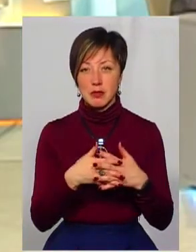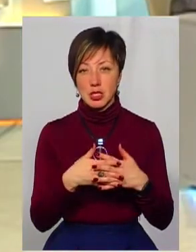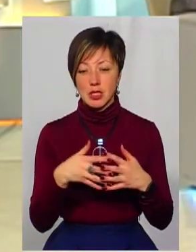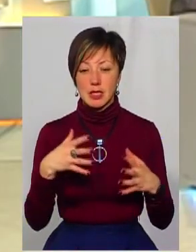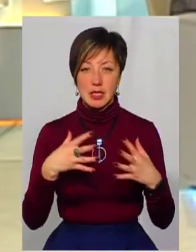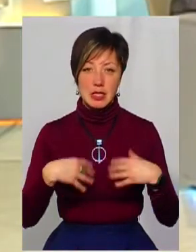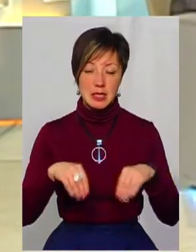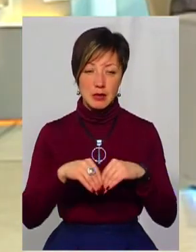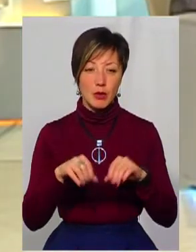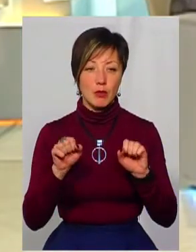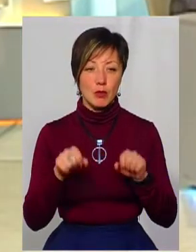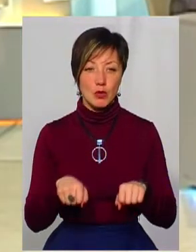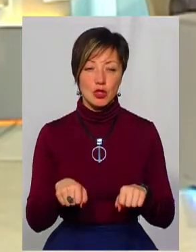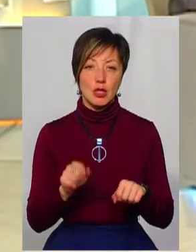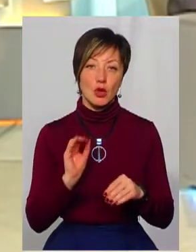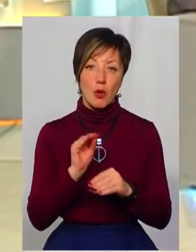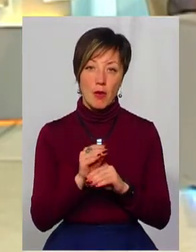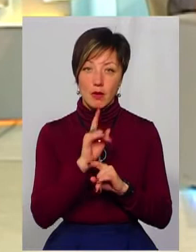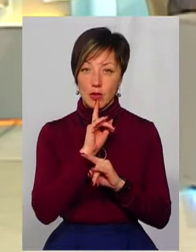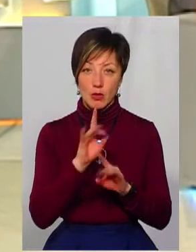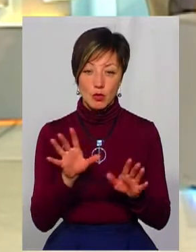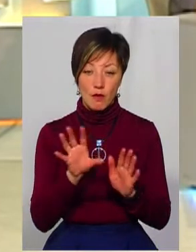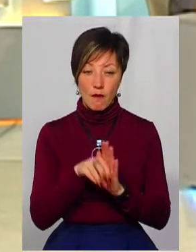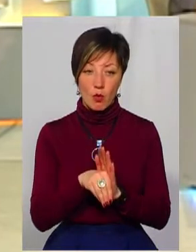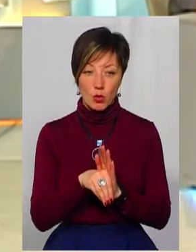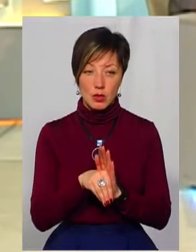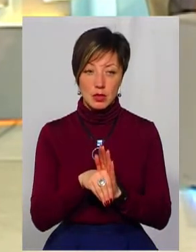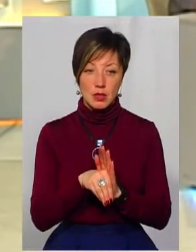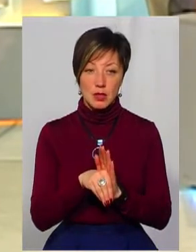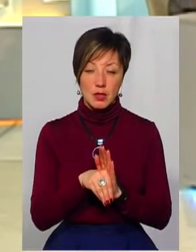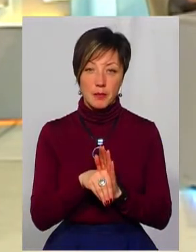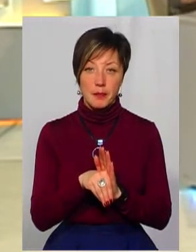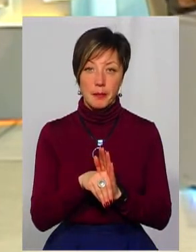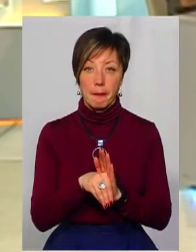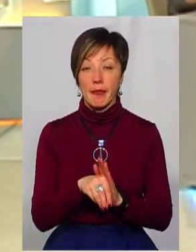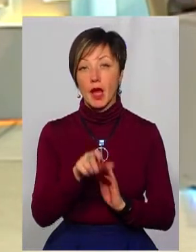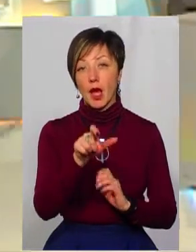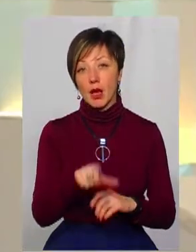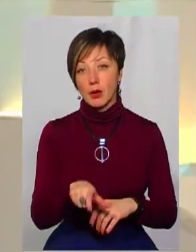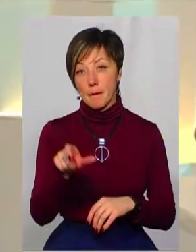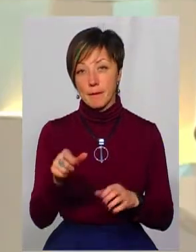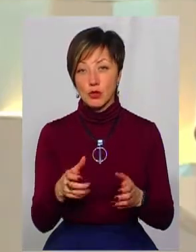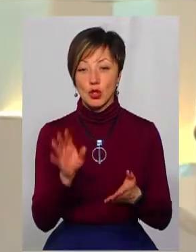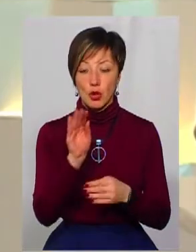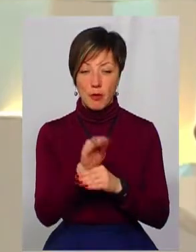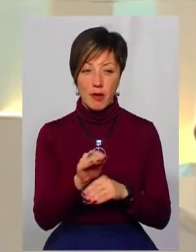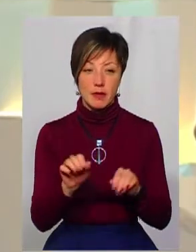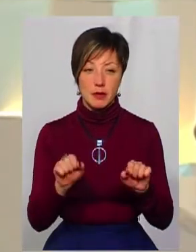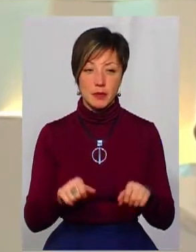Сім'ї. Да, можна додати, вони вже не будуть входити в відповідальність. Ну, глядач може обрати. Да, глядач може